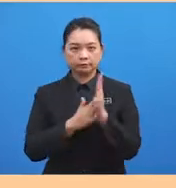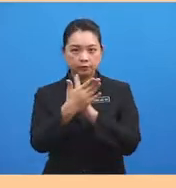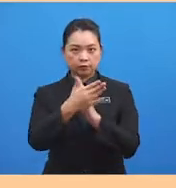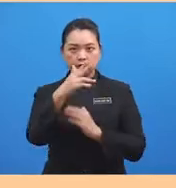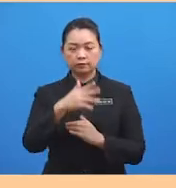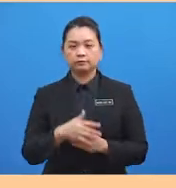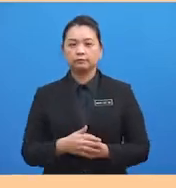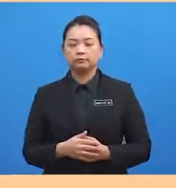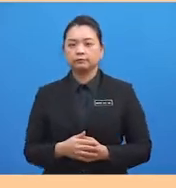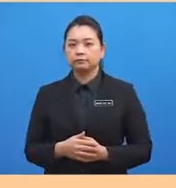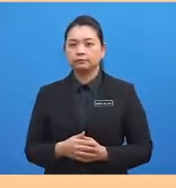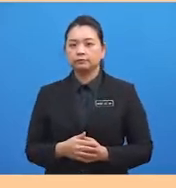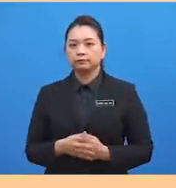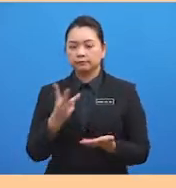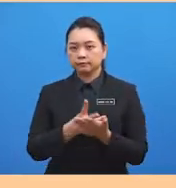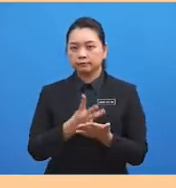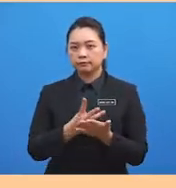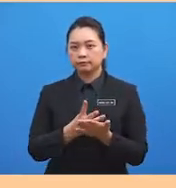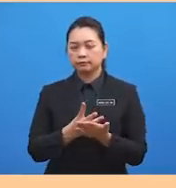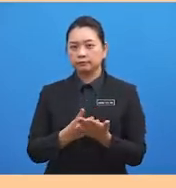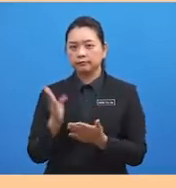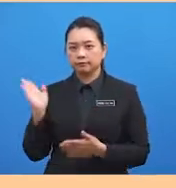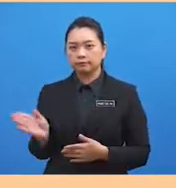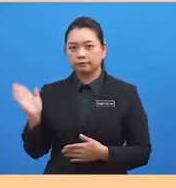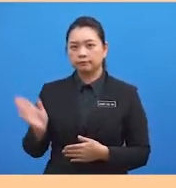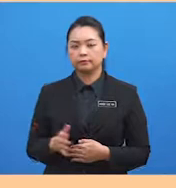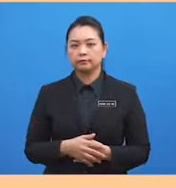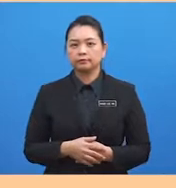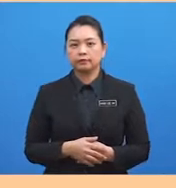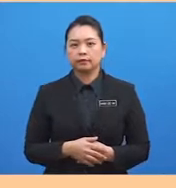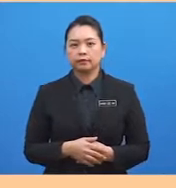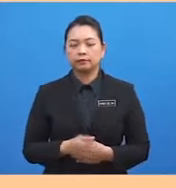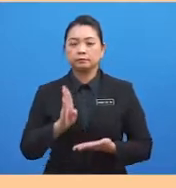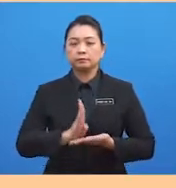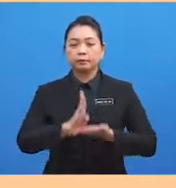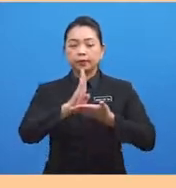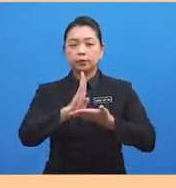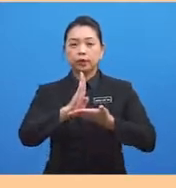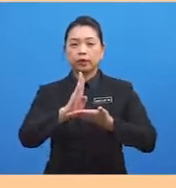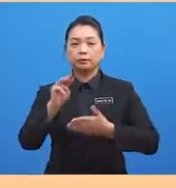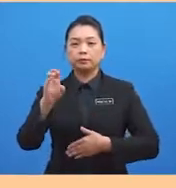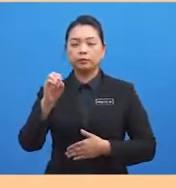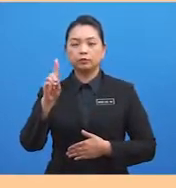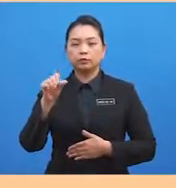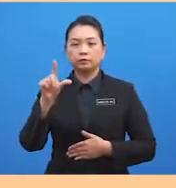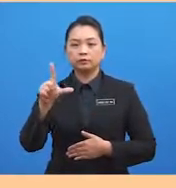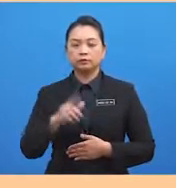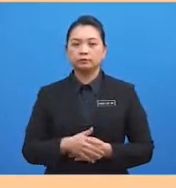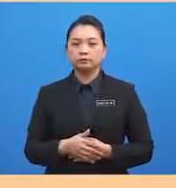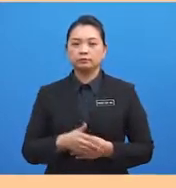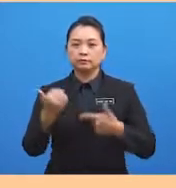oleh kerajaan ialah pertama, bantuan modal;